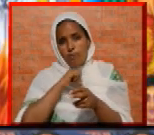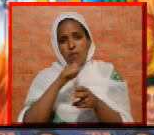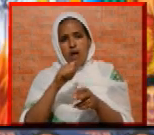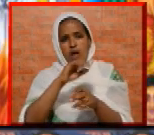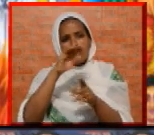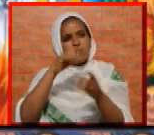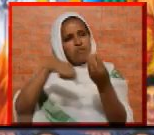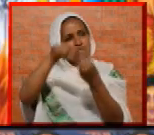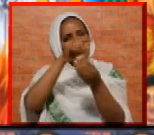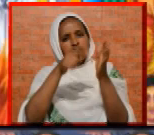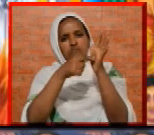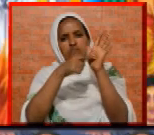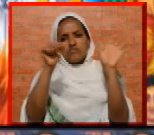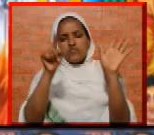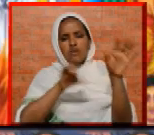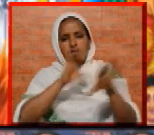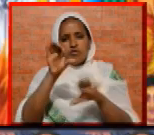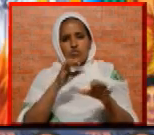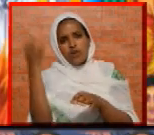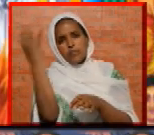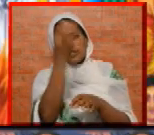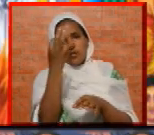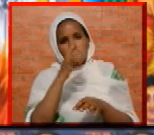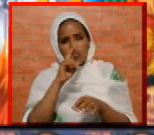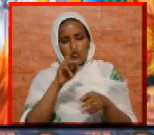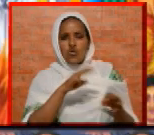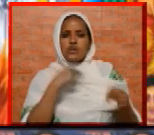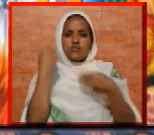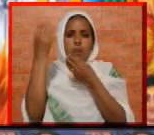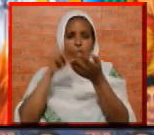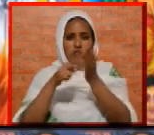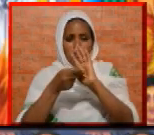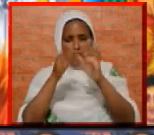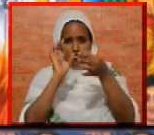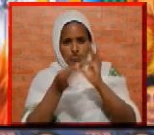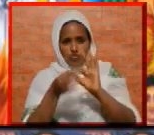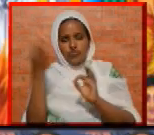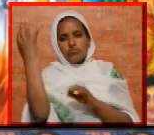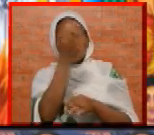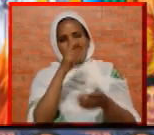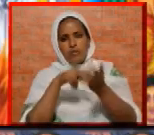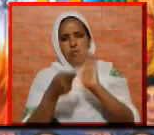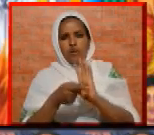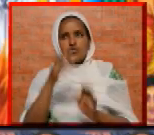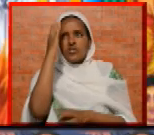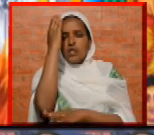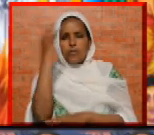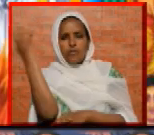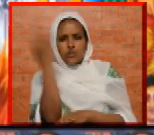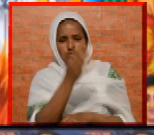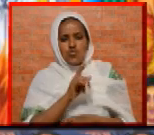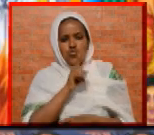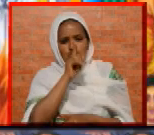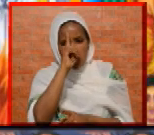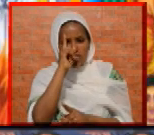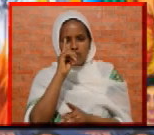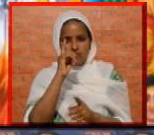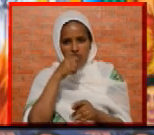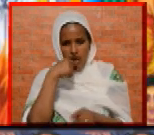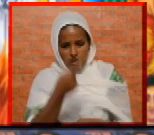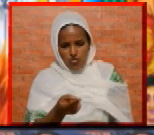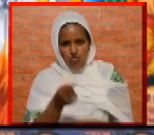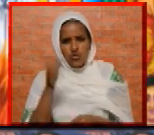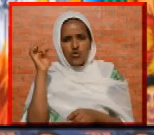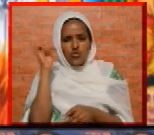በአህዛብ አደባባይ የገለጡና የመሰከሩ። ሰማይት ማለት ምስክሮች ማለት ነው። ለእግዚአብሔር የሚመሰክሩ እውነትን